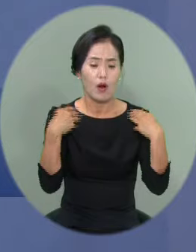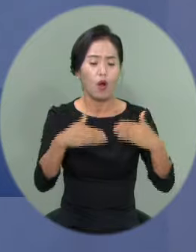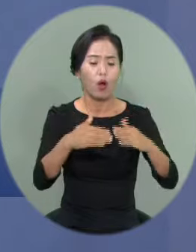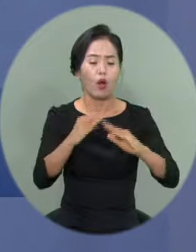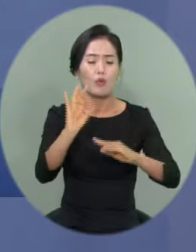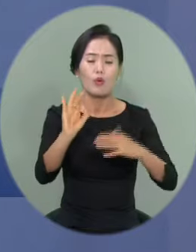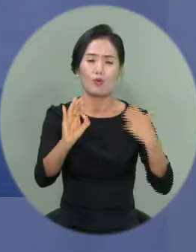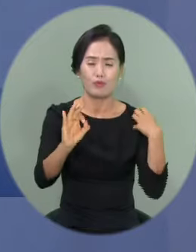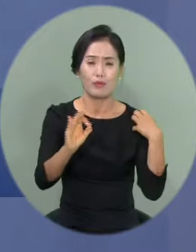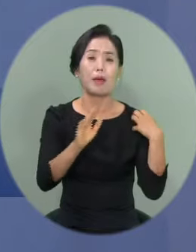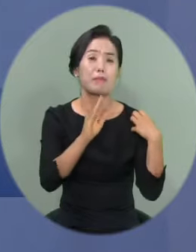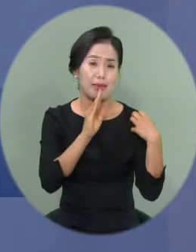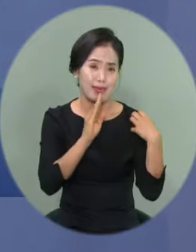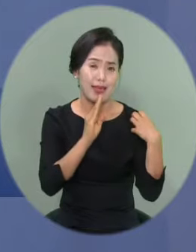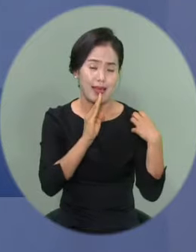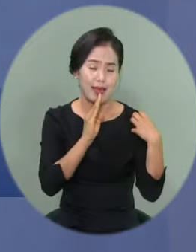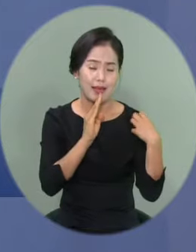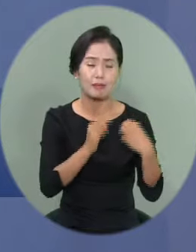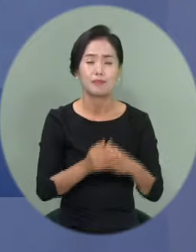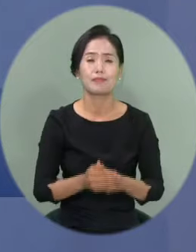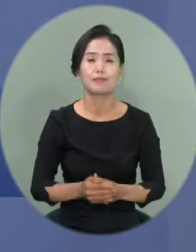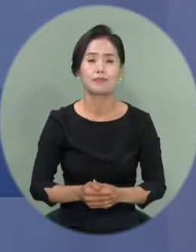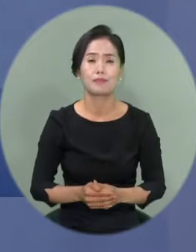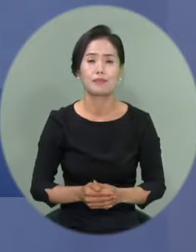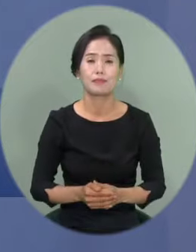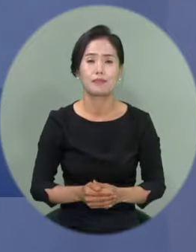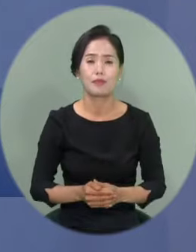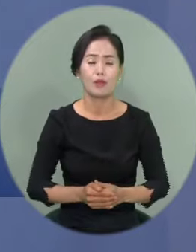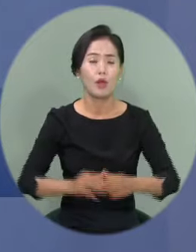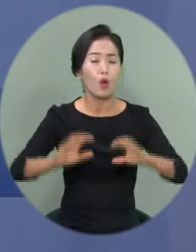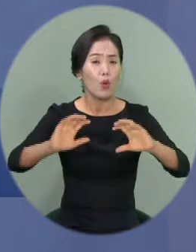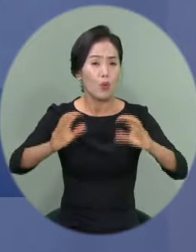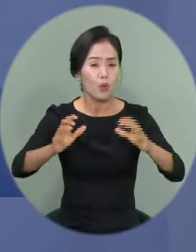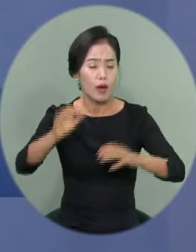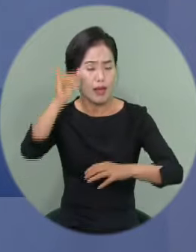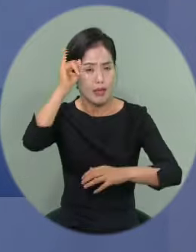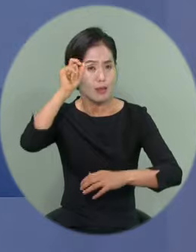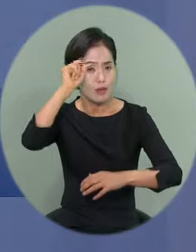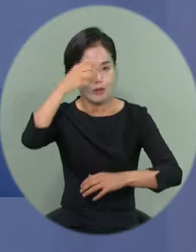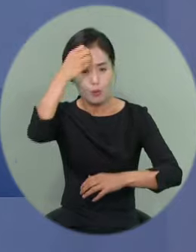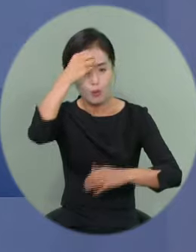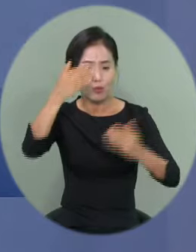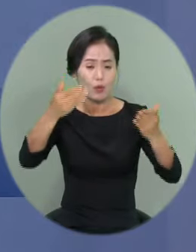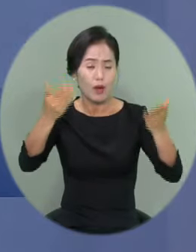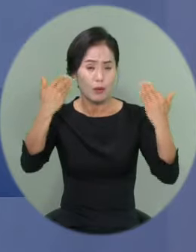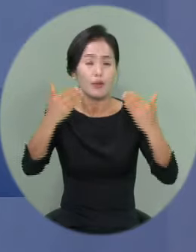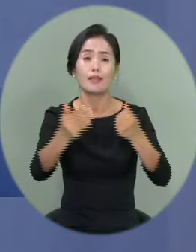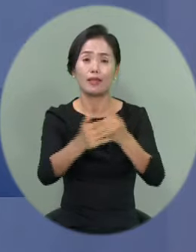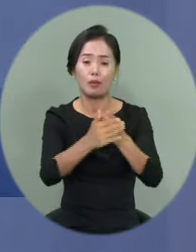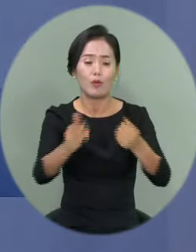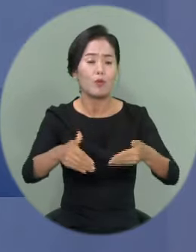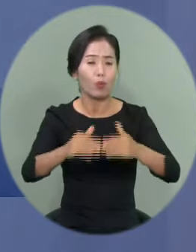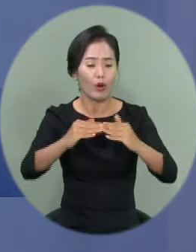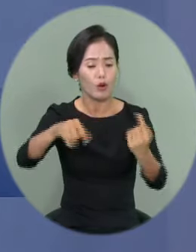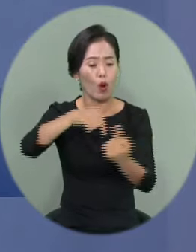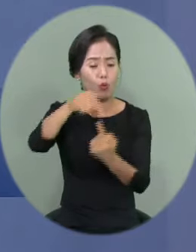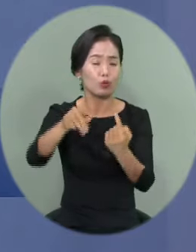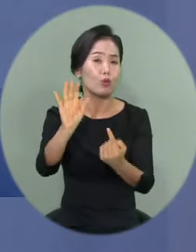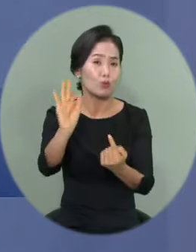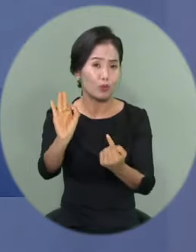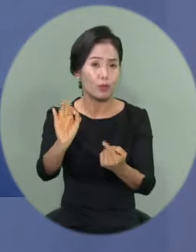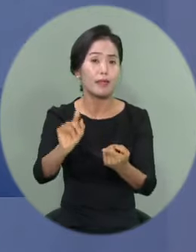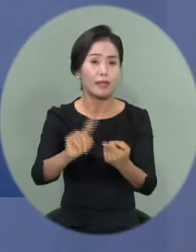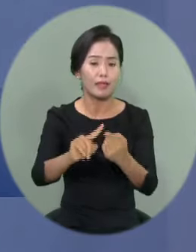건립비를 부담해야 된다는 것이 저희 원칙입니다. 국가 AI 영재고인 만큼 그 건립과